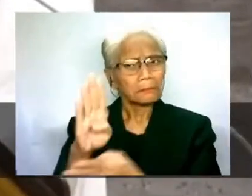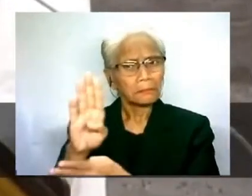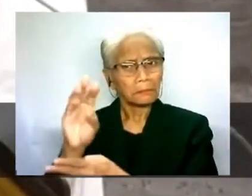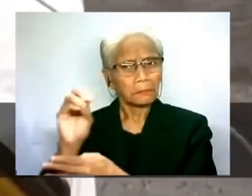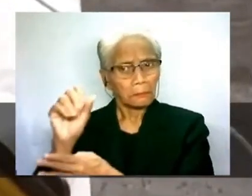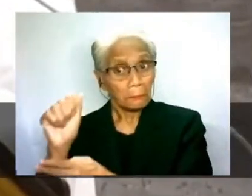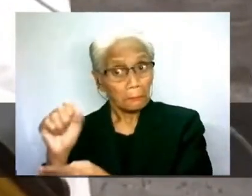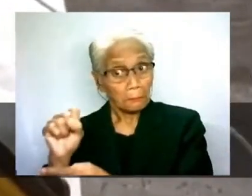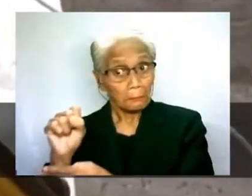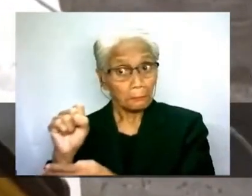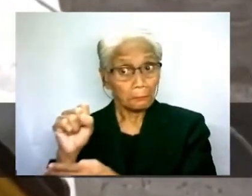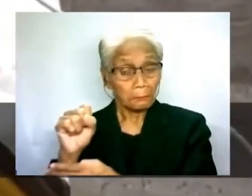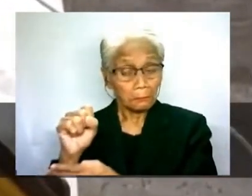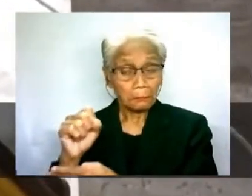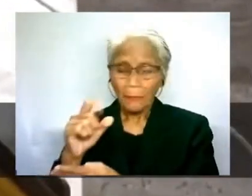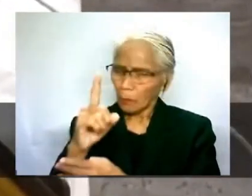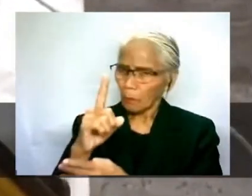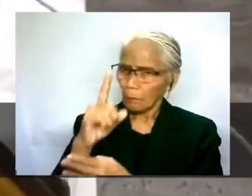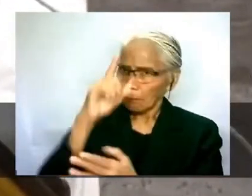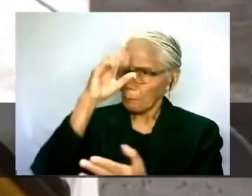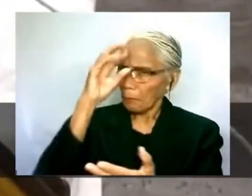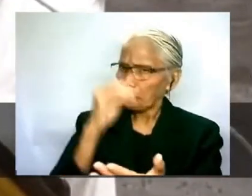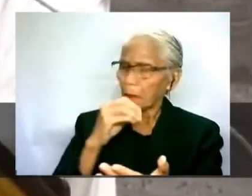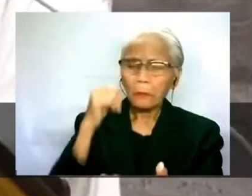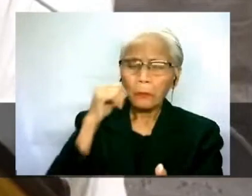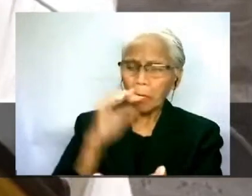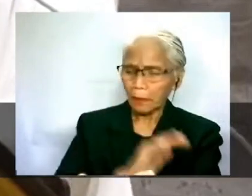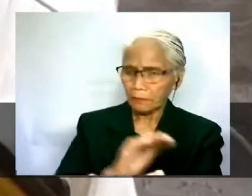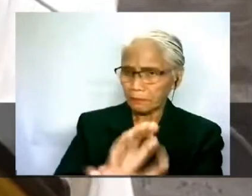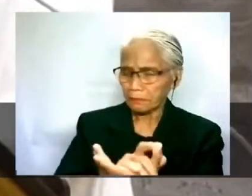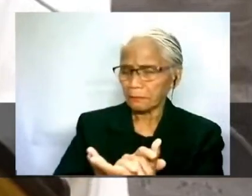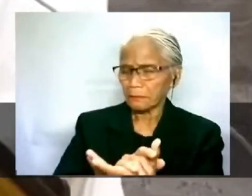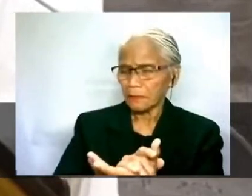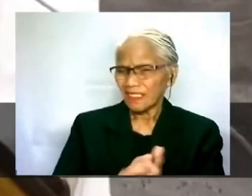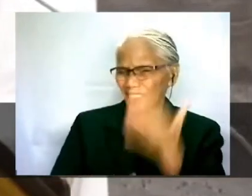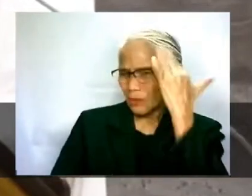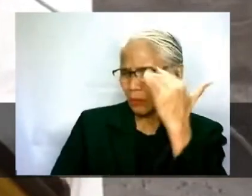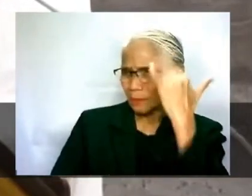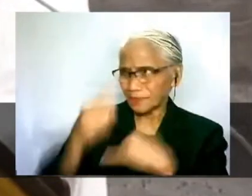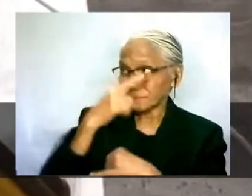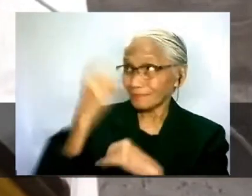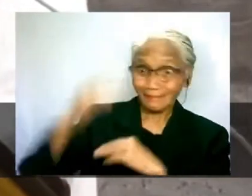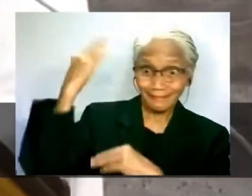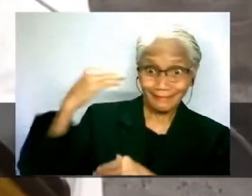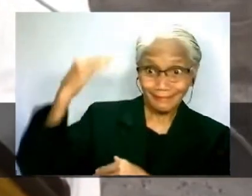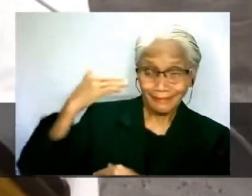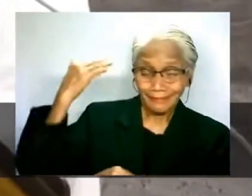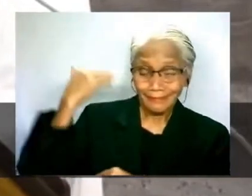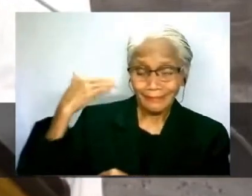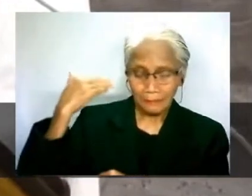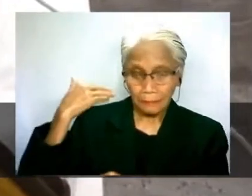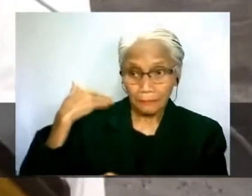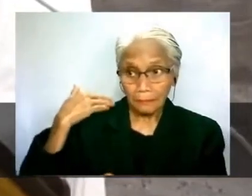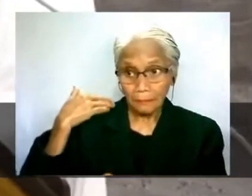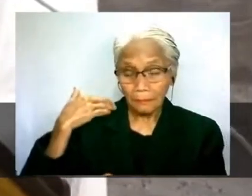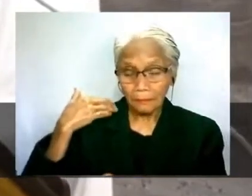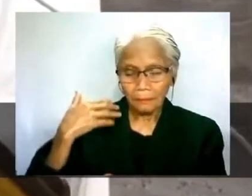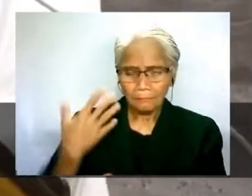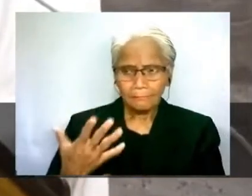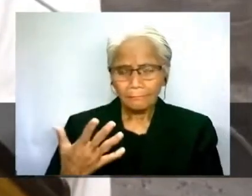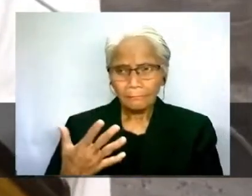ay isang asawa? Sapagkat noong panahon na iyon ay naghahanap na rin